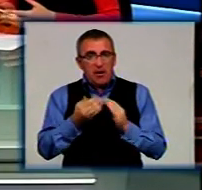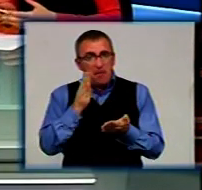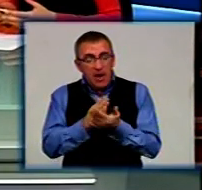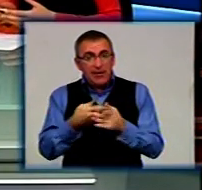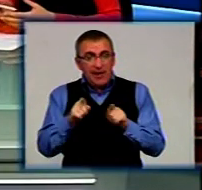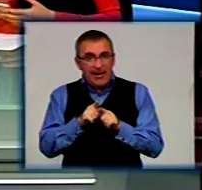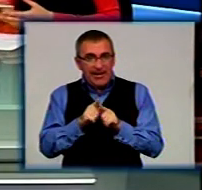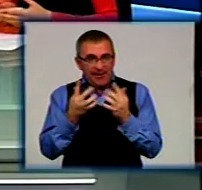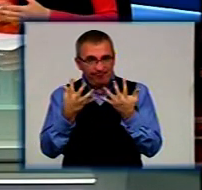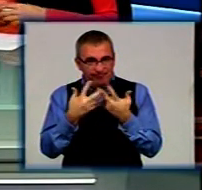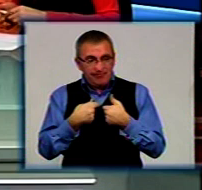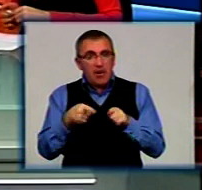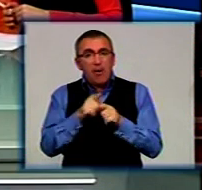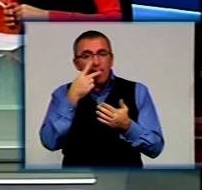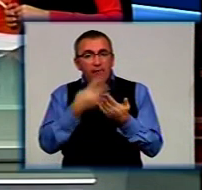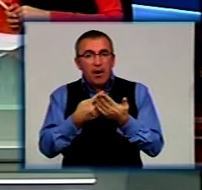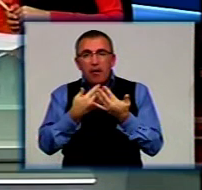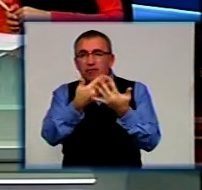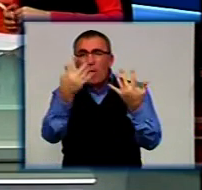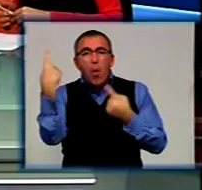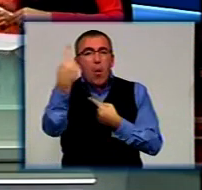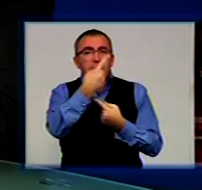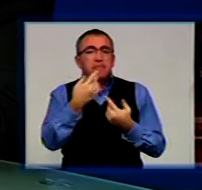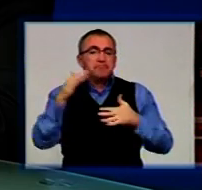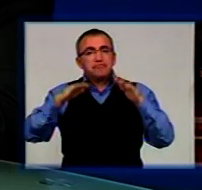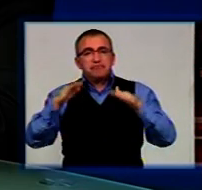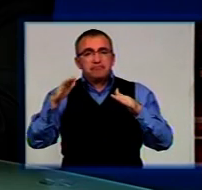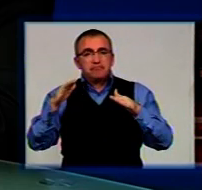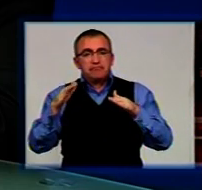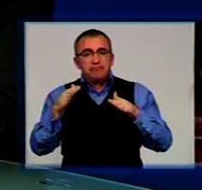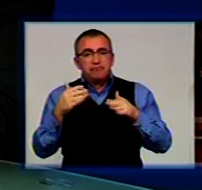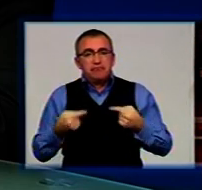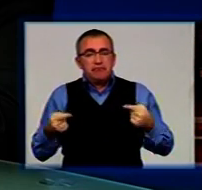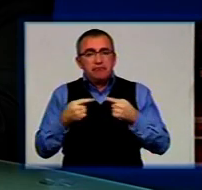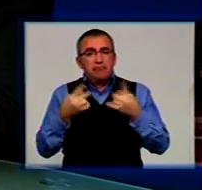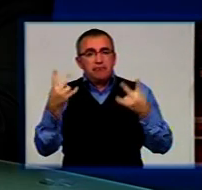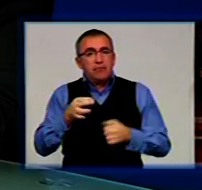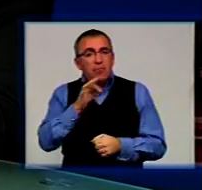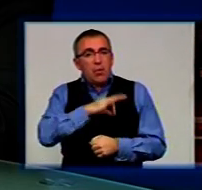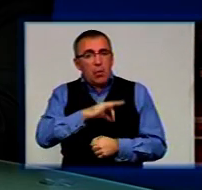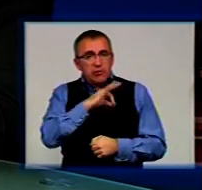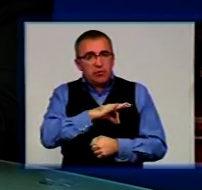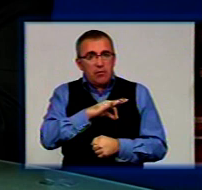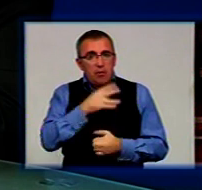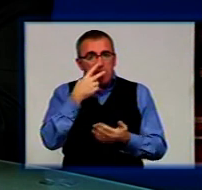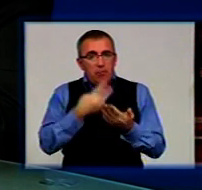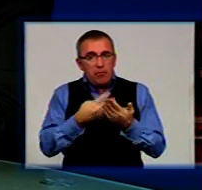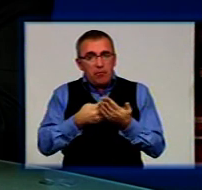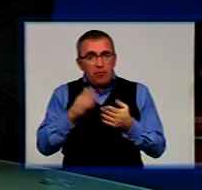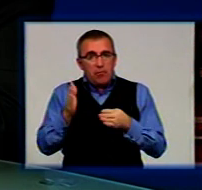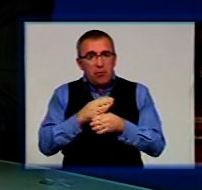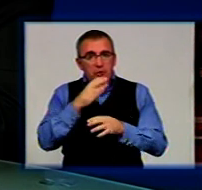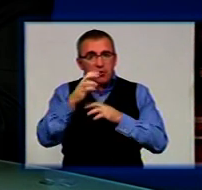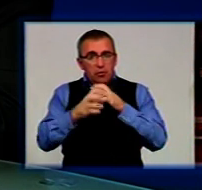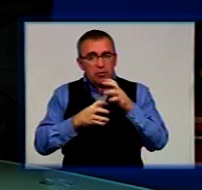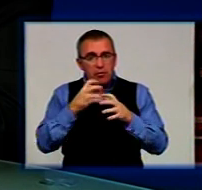такі дані, то як ми виглядаємо на тлі інших областей? Ну, стосовно цього, необхідно користуватися показниками